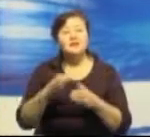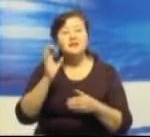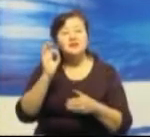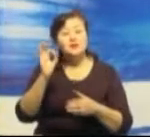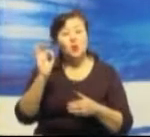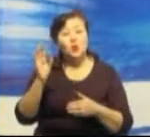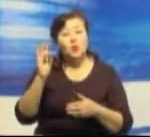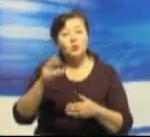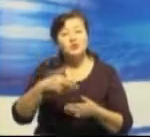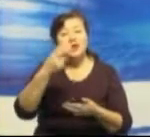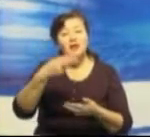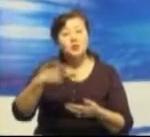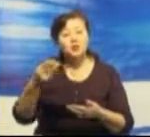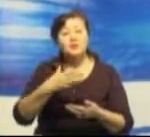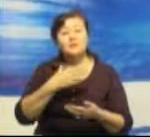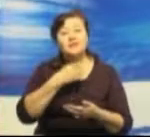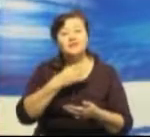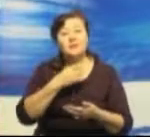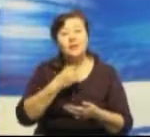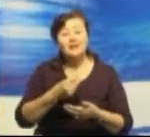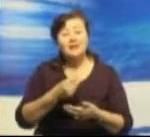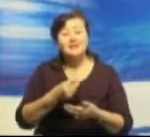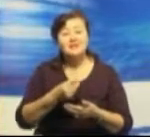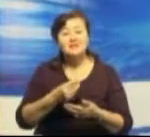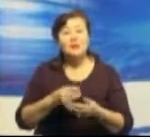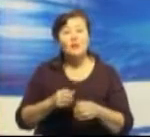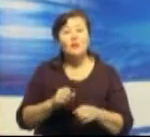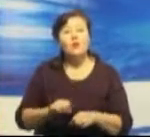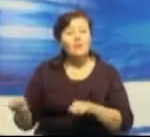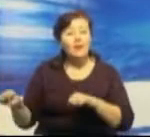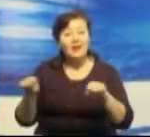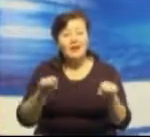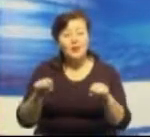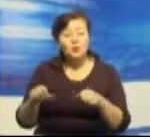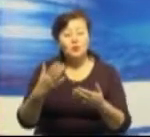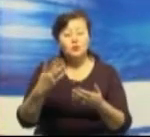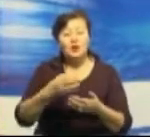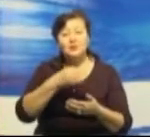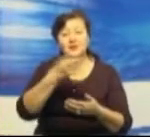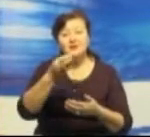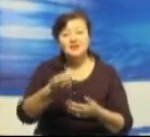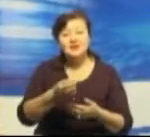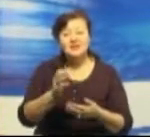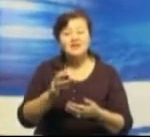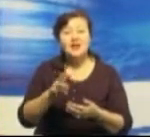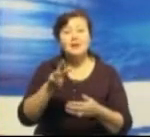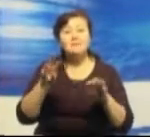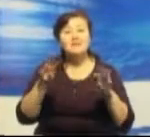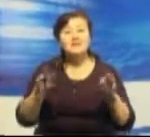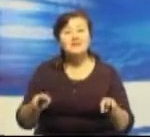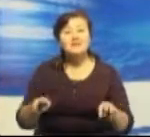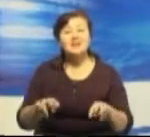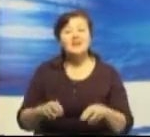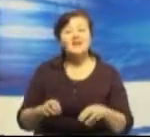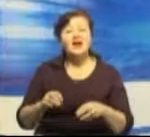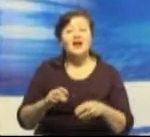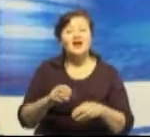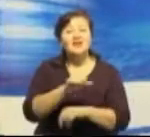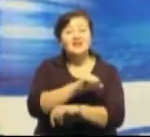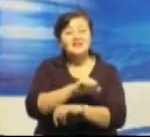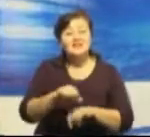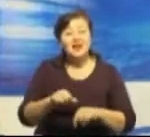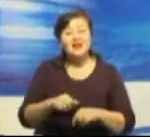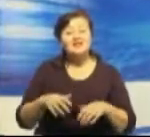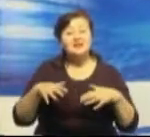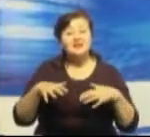одобрил резолюцию по Семипалатинскому ядерному полигону, передает Казинформ со ссылкой на пресс-службу Министерства иностранных дел. Данная